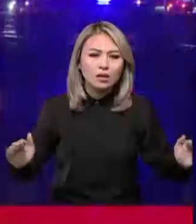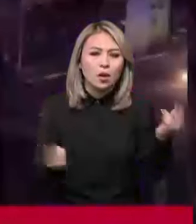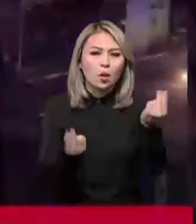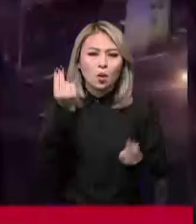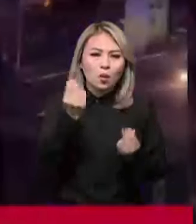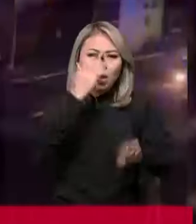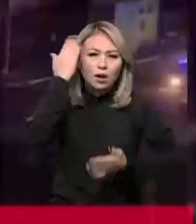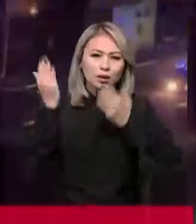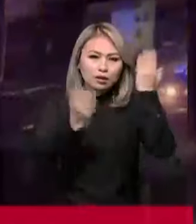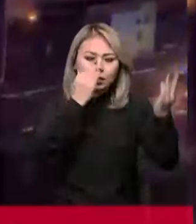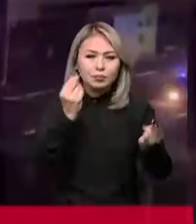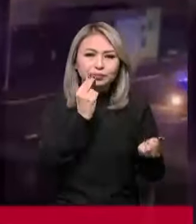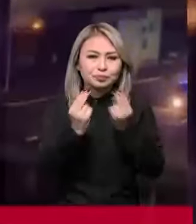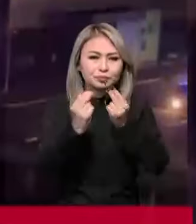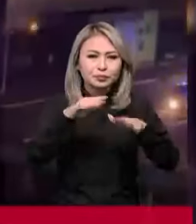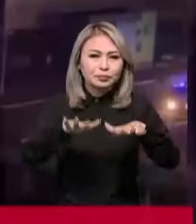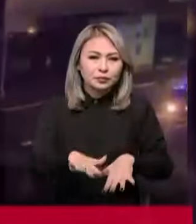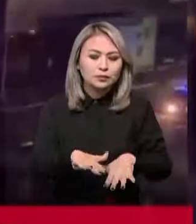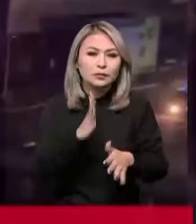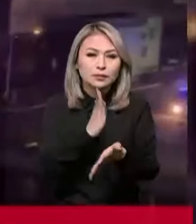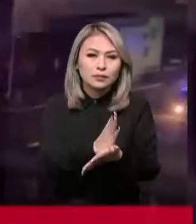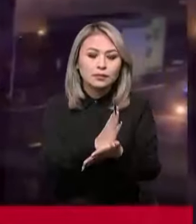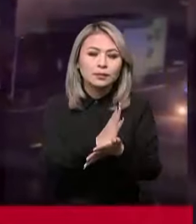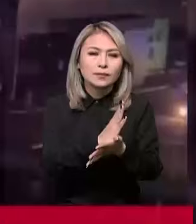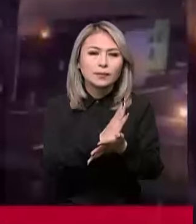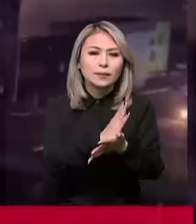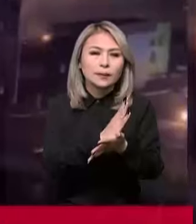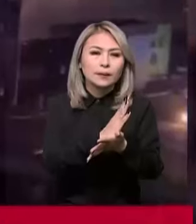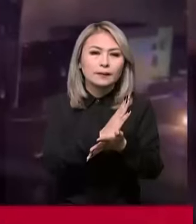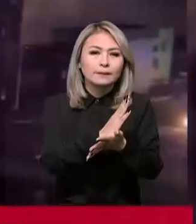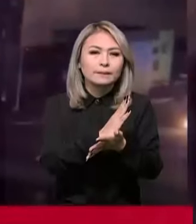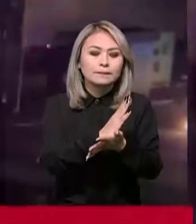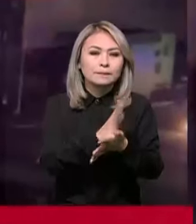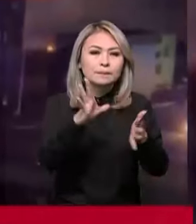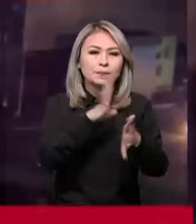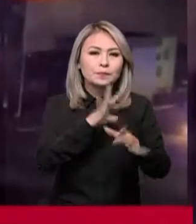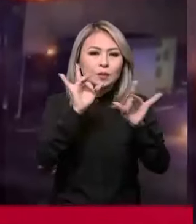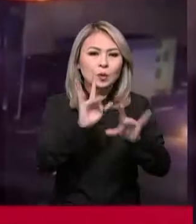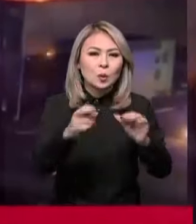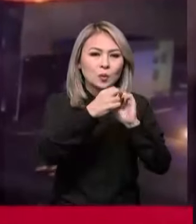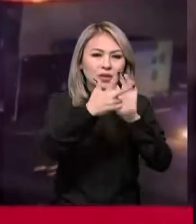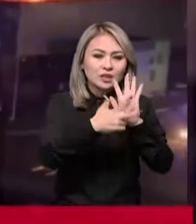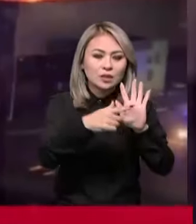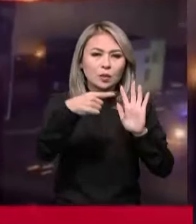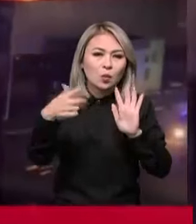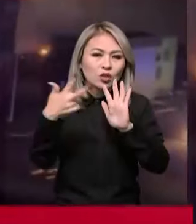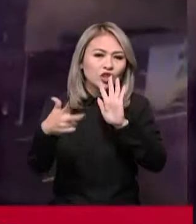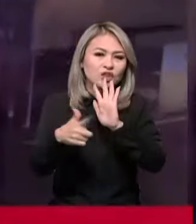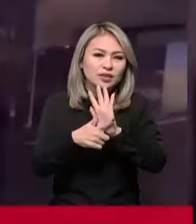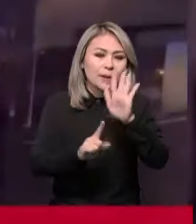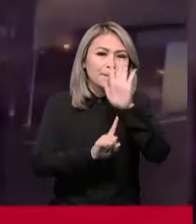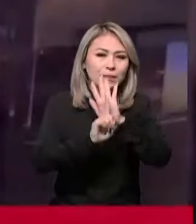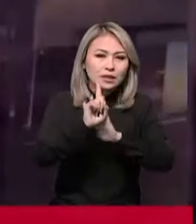ойын алаңдары, сондай-ақ тамақтану орындары орналасқан. Енді өрт жаңа айтылғандай 18:37-де басталған, бірақ